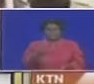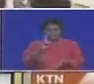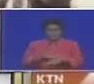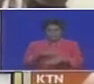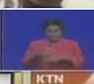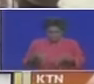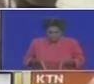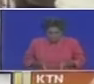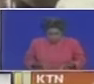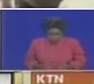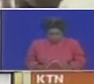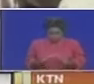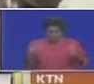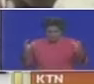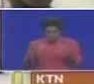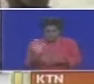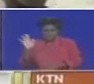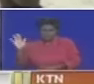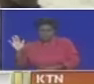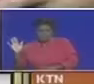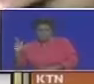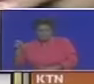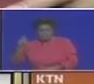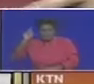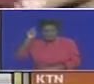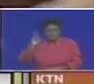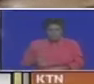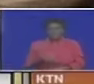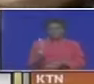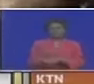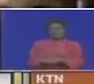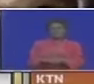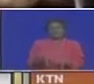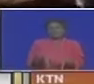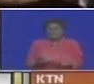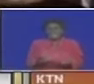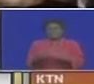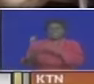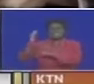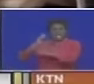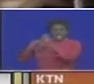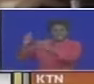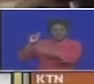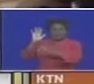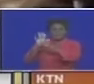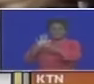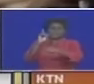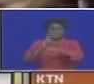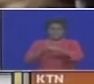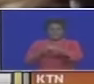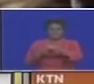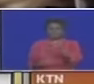Anapojifungua mwanamke katika jamii hii ya wafugaji, atalazimika kutumia mbinu za kitamaduni ambazo mara nyingi